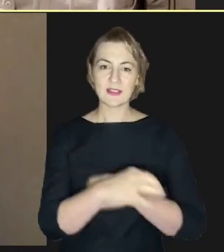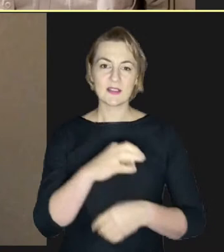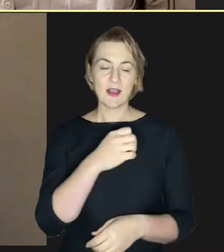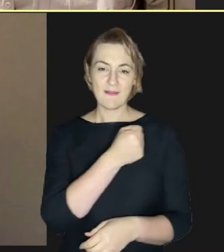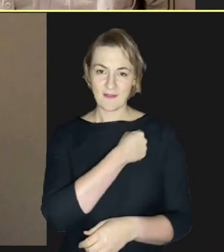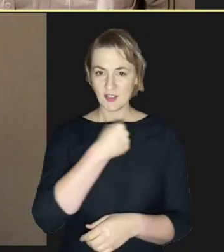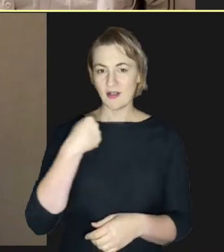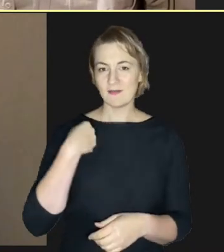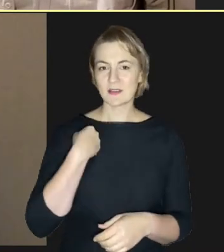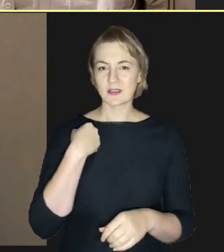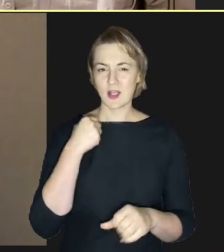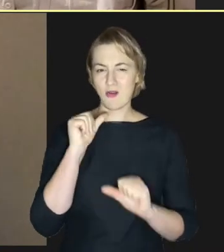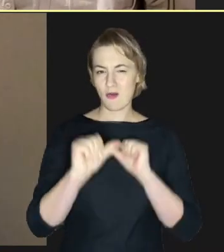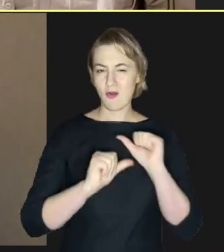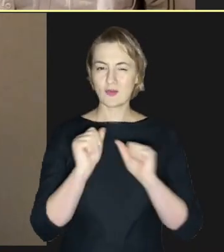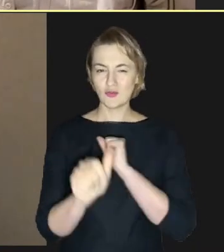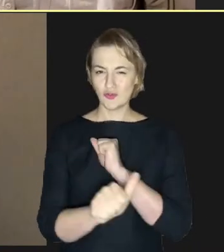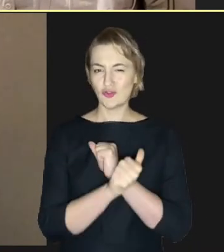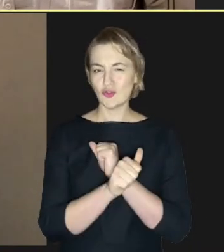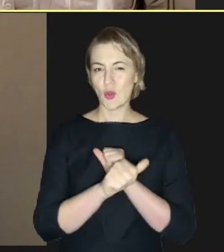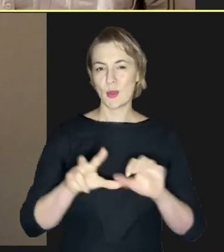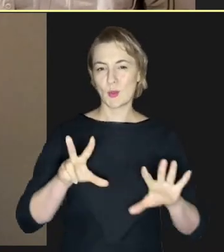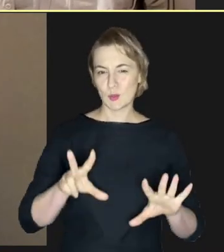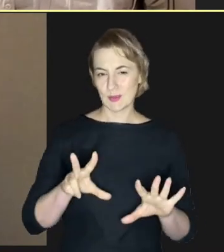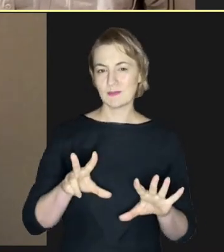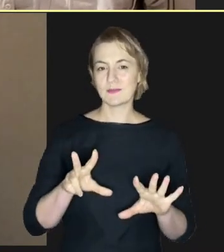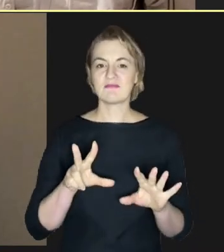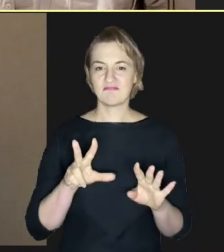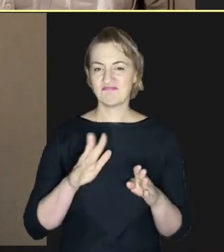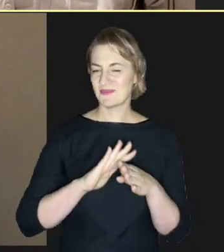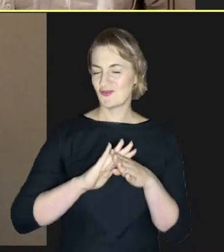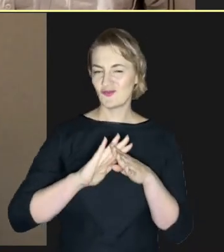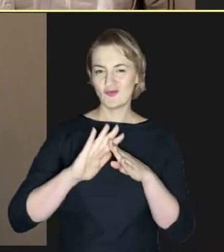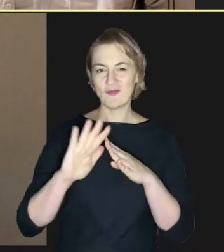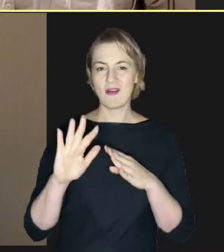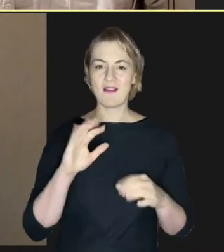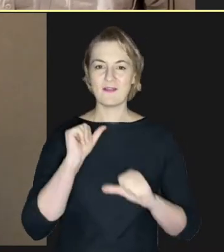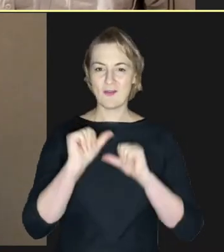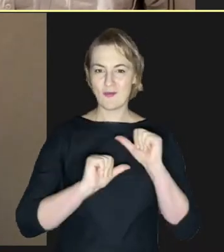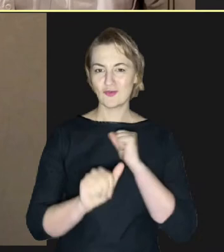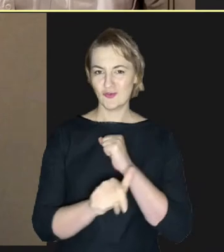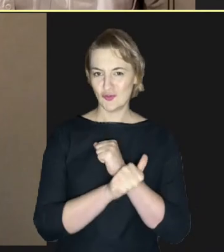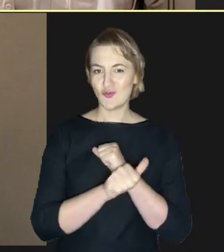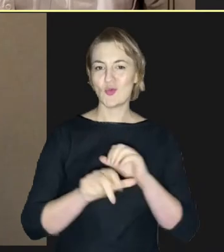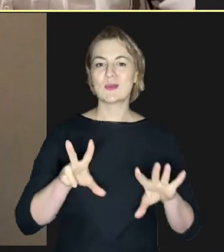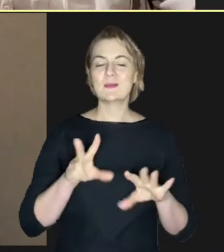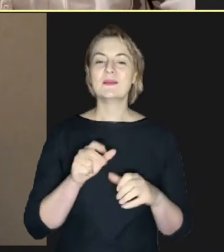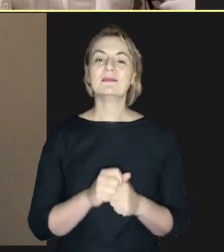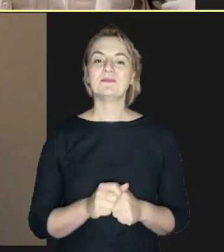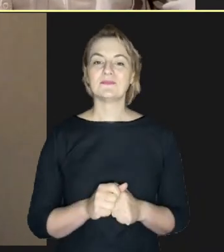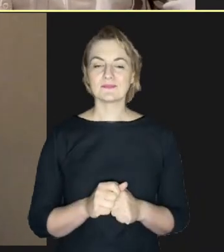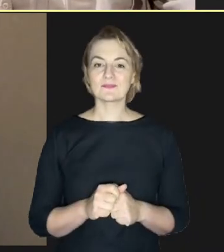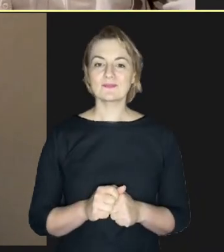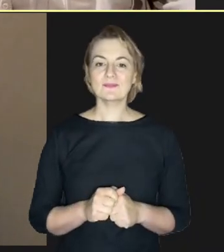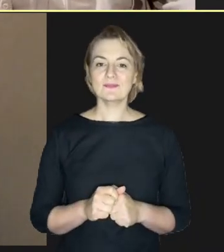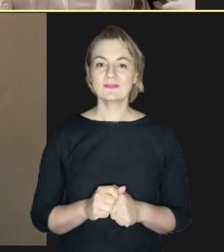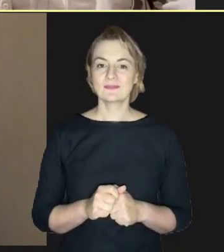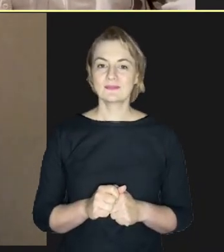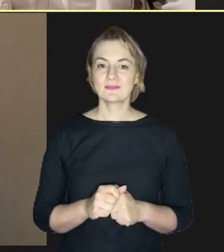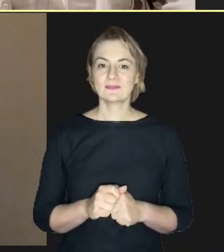był 68 rok, sławetny 68. Później